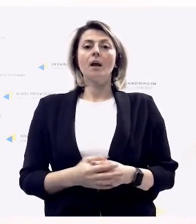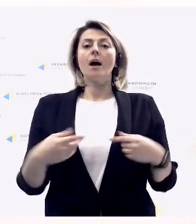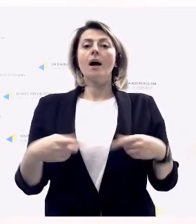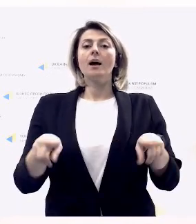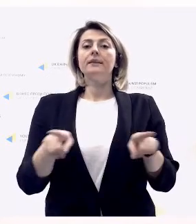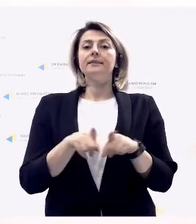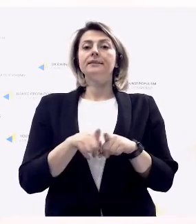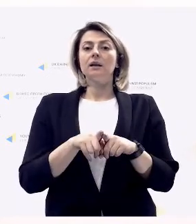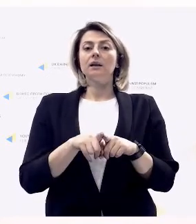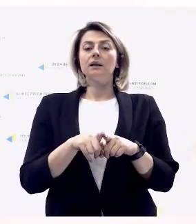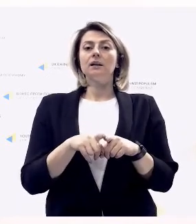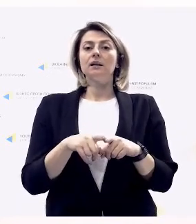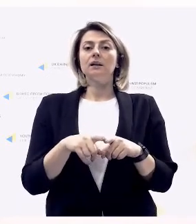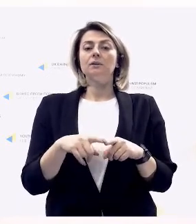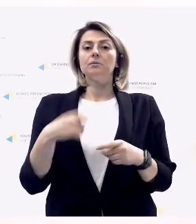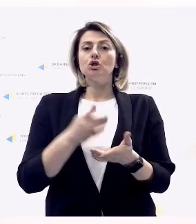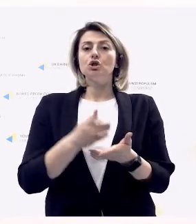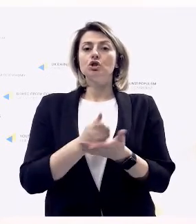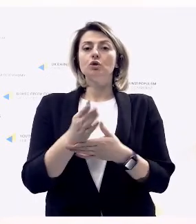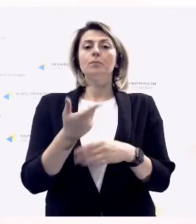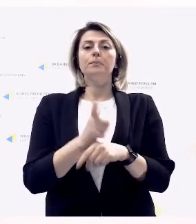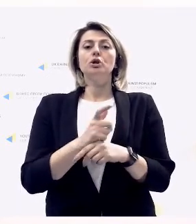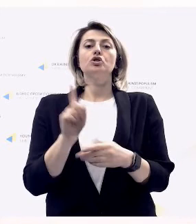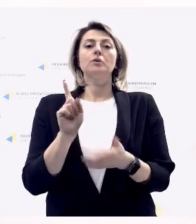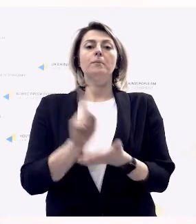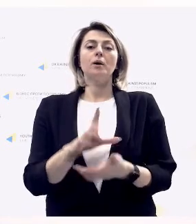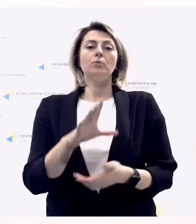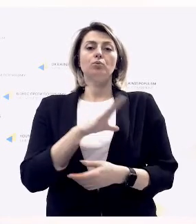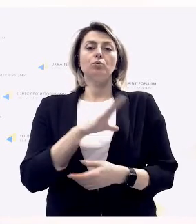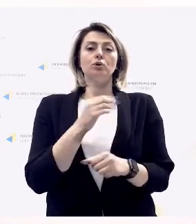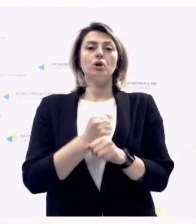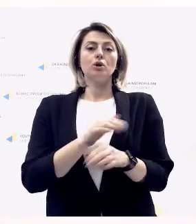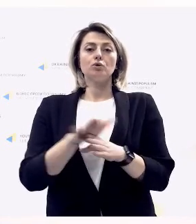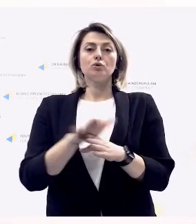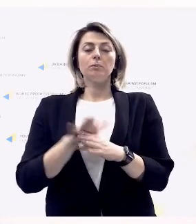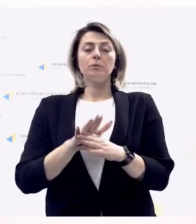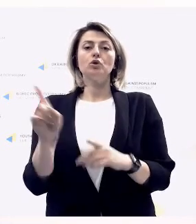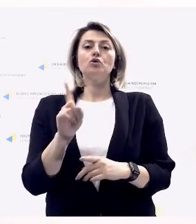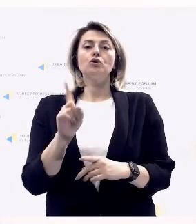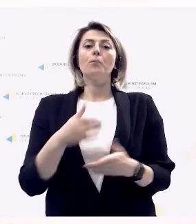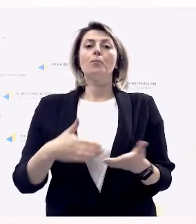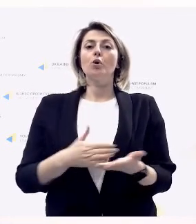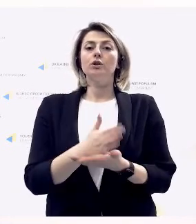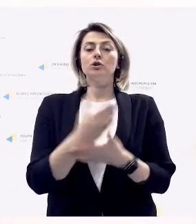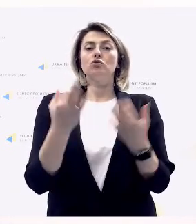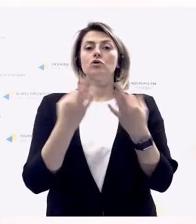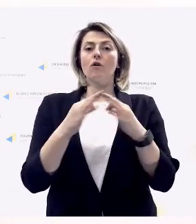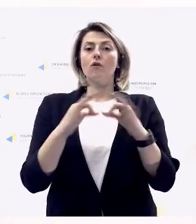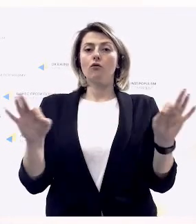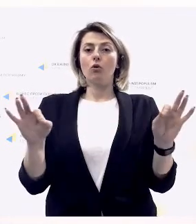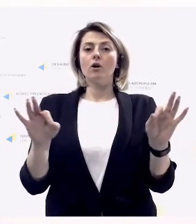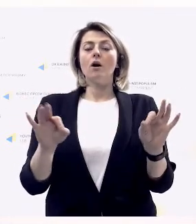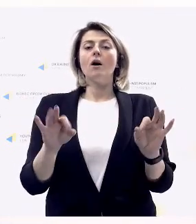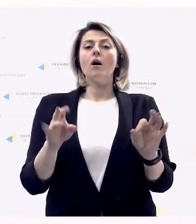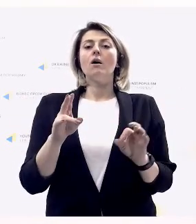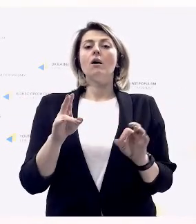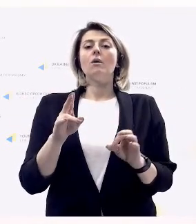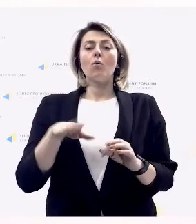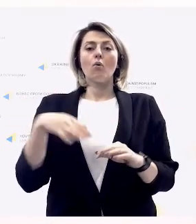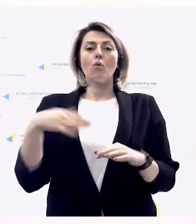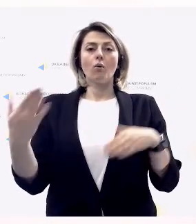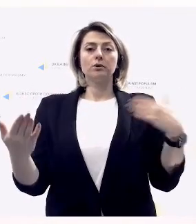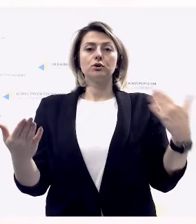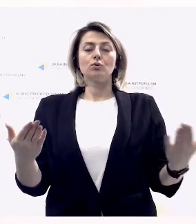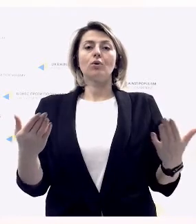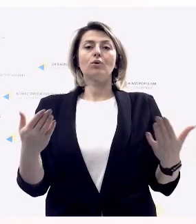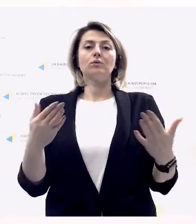таким чином більше має бути зроблено для того, щоб політична воля по обі сторони